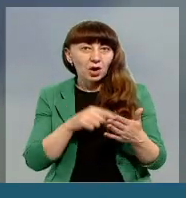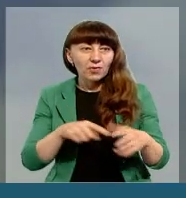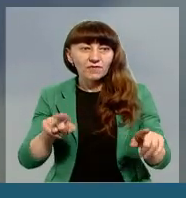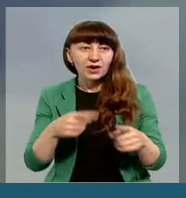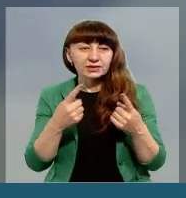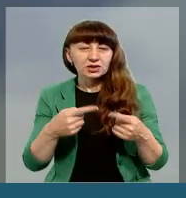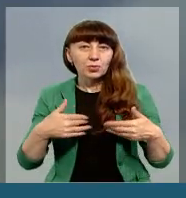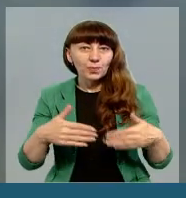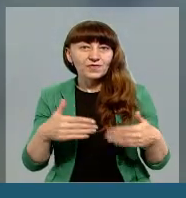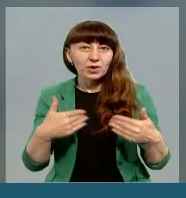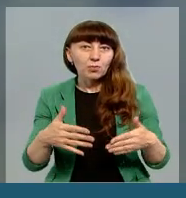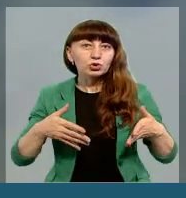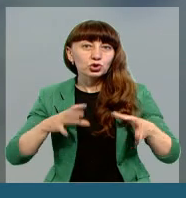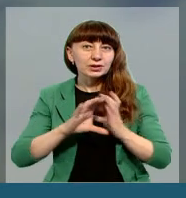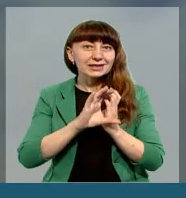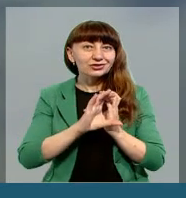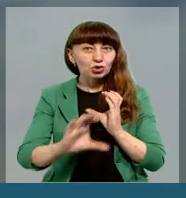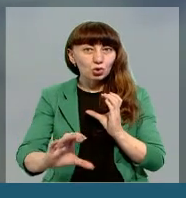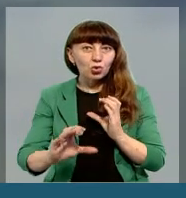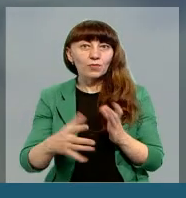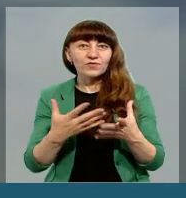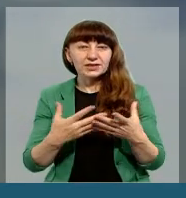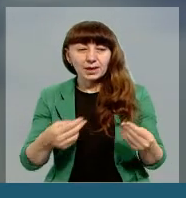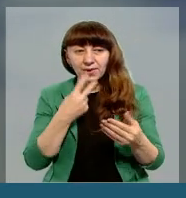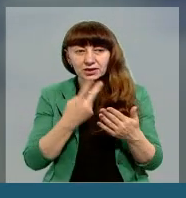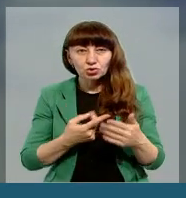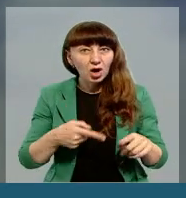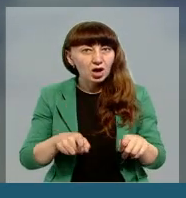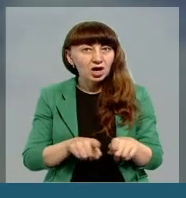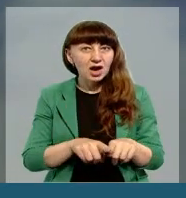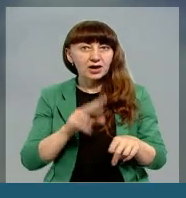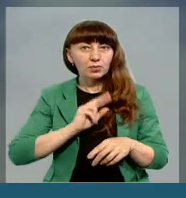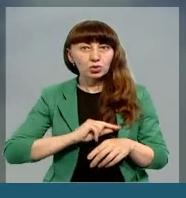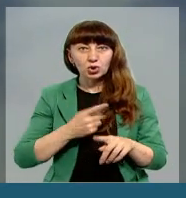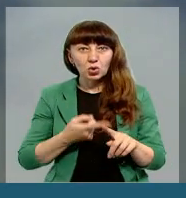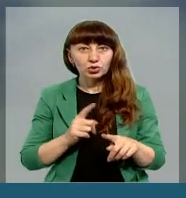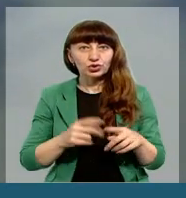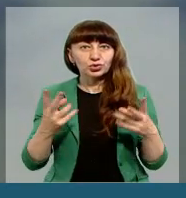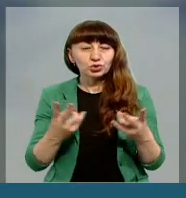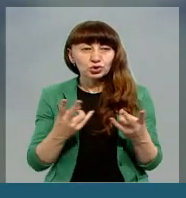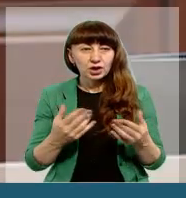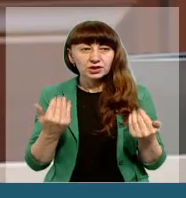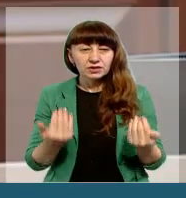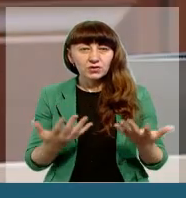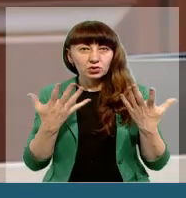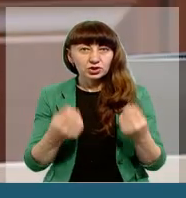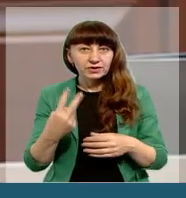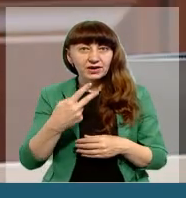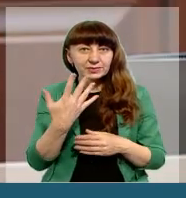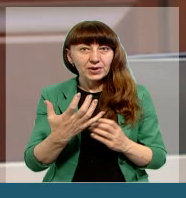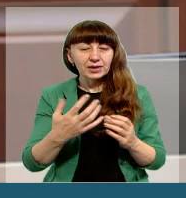восстановление водопропускных труб. Весна показала, что такая работа крайне необходима. На сегодня 25%